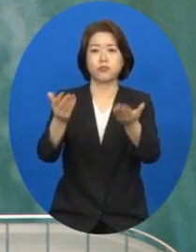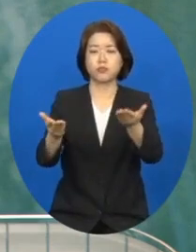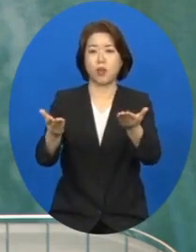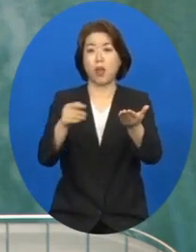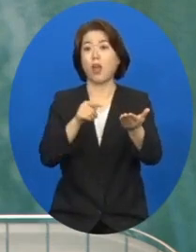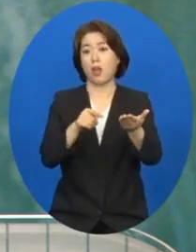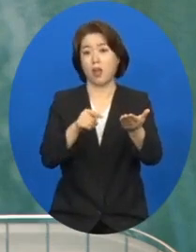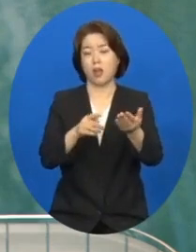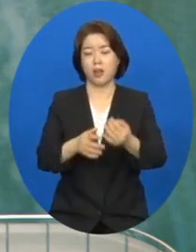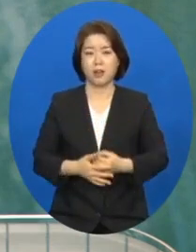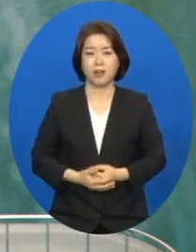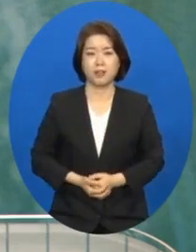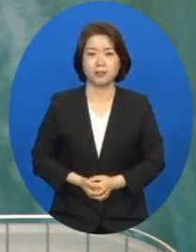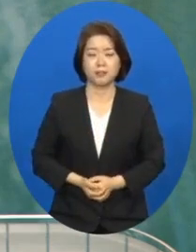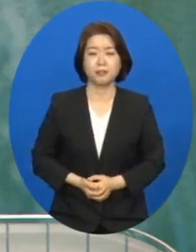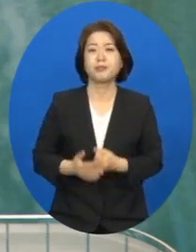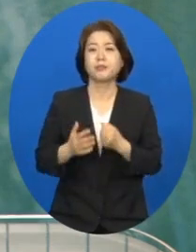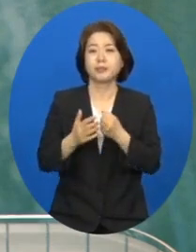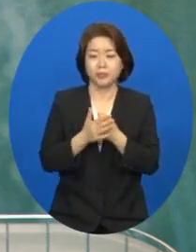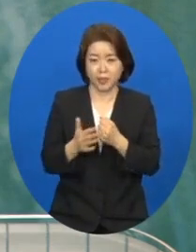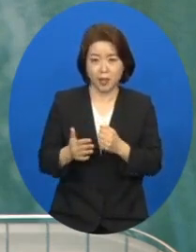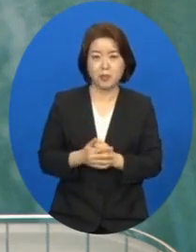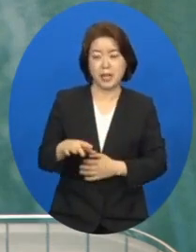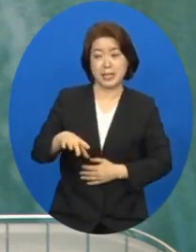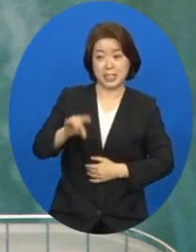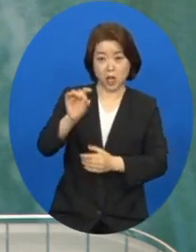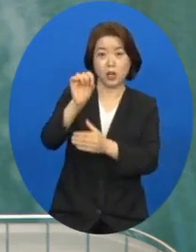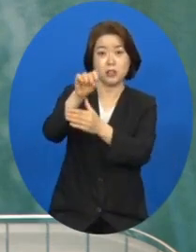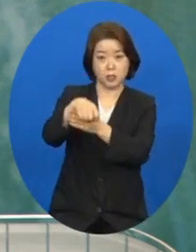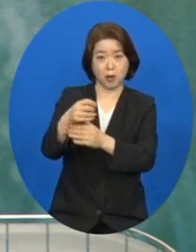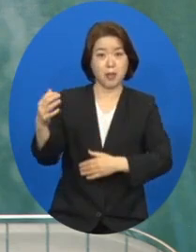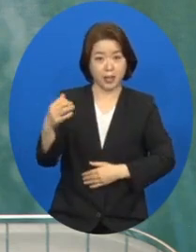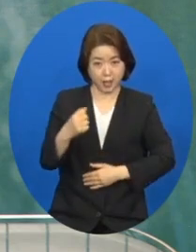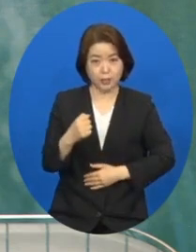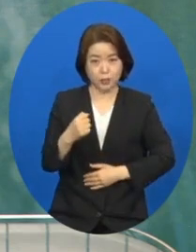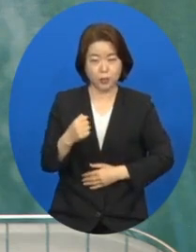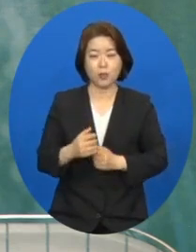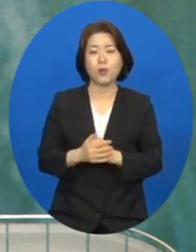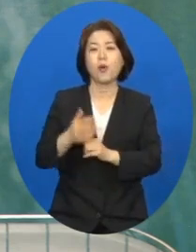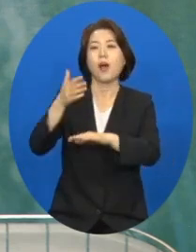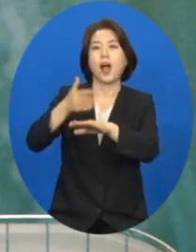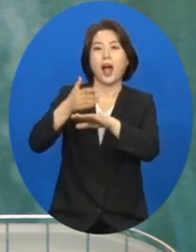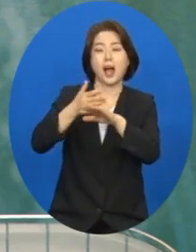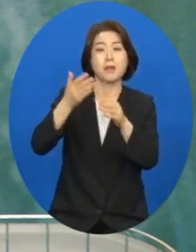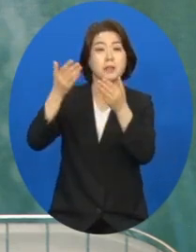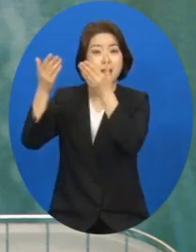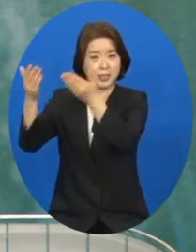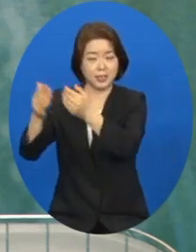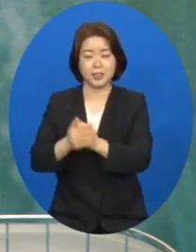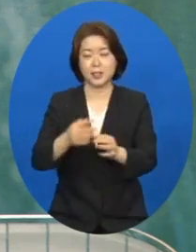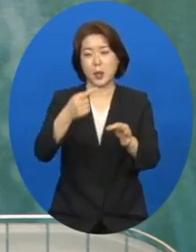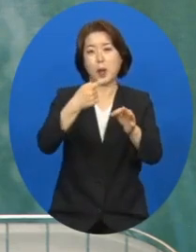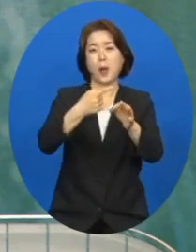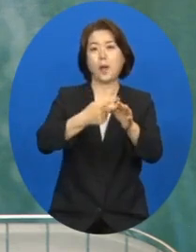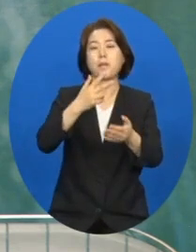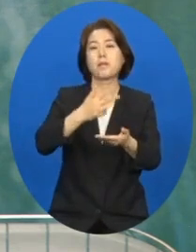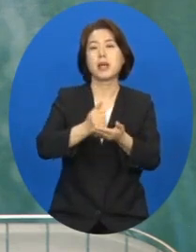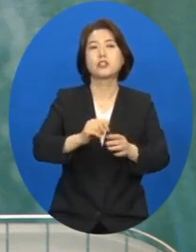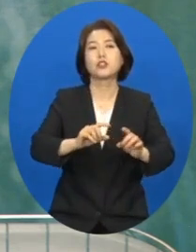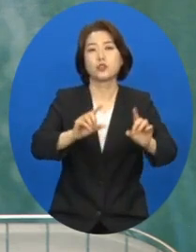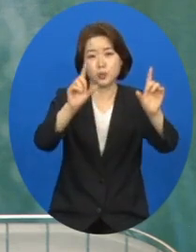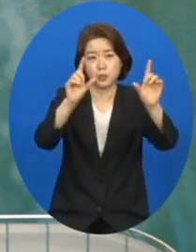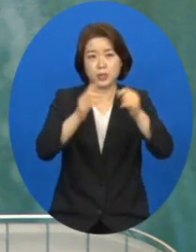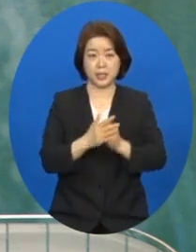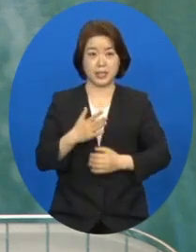일이었습니다. 그래서 첫 열매로 감사드리는 이 맥주주일,